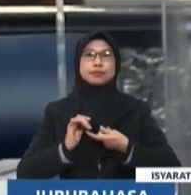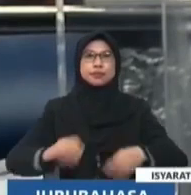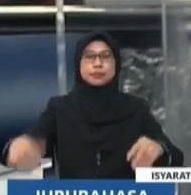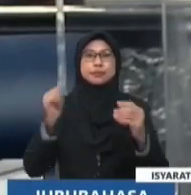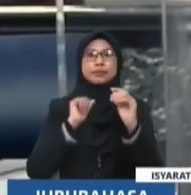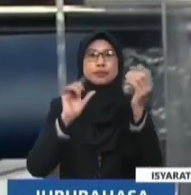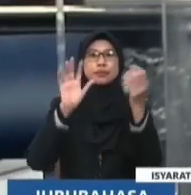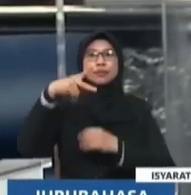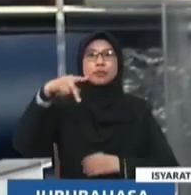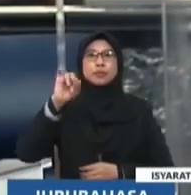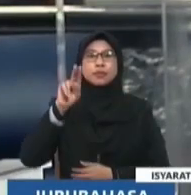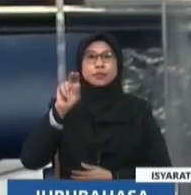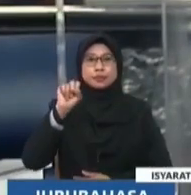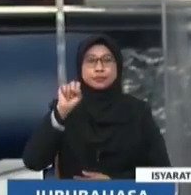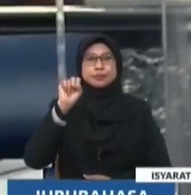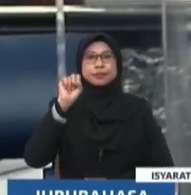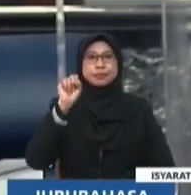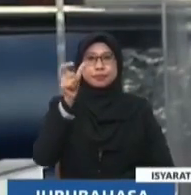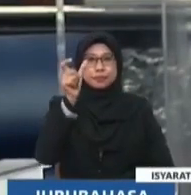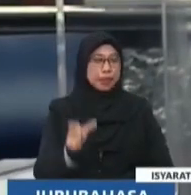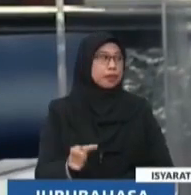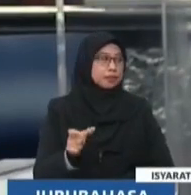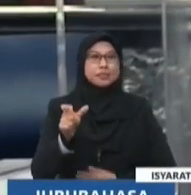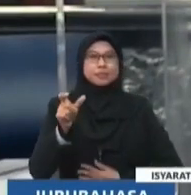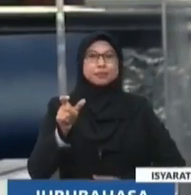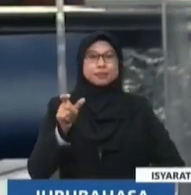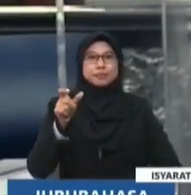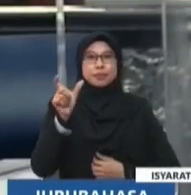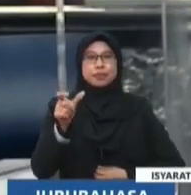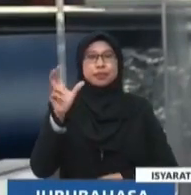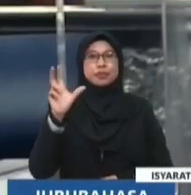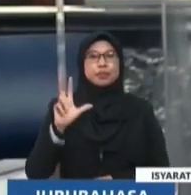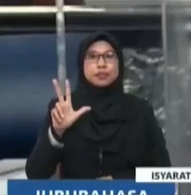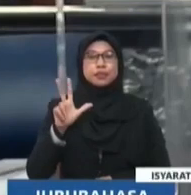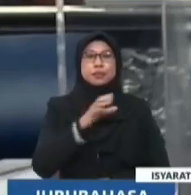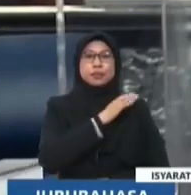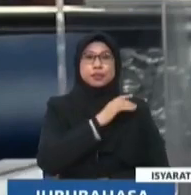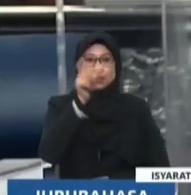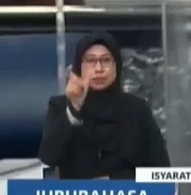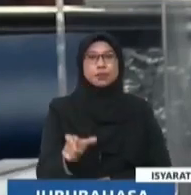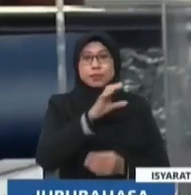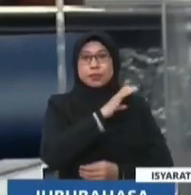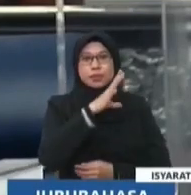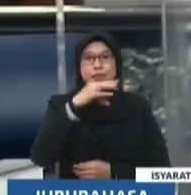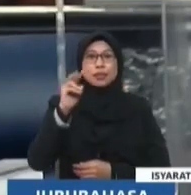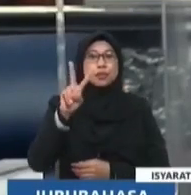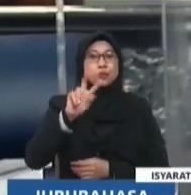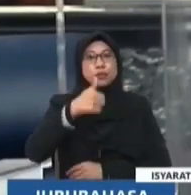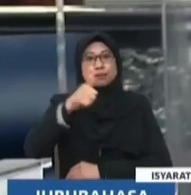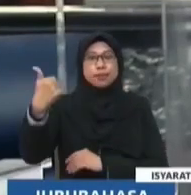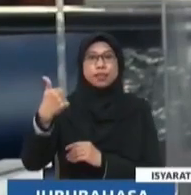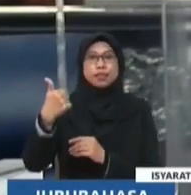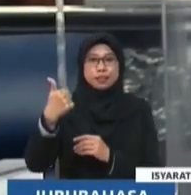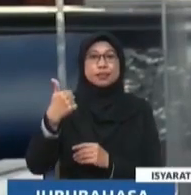Adi lembaga penampilan yang terdiri pada seorang pengurus i3 orang Habbatussauda untuk membantu orang lain